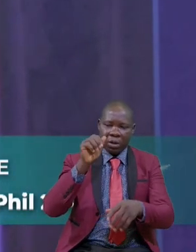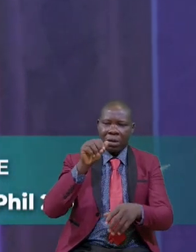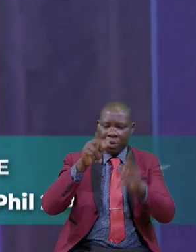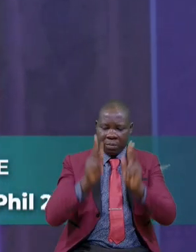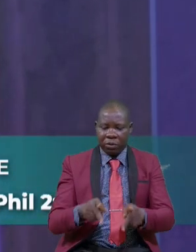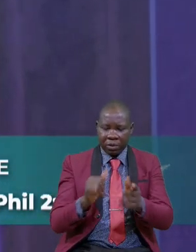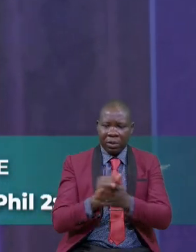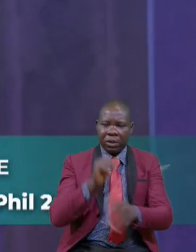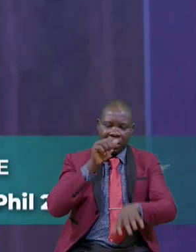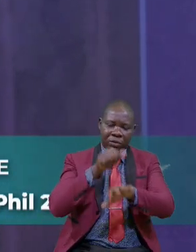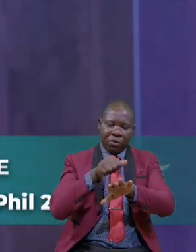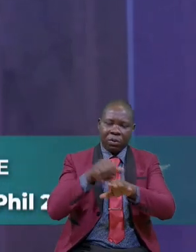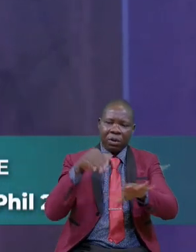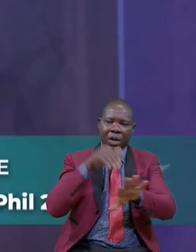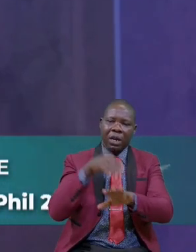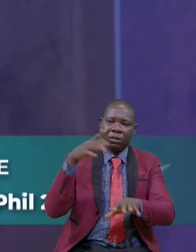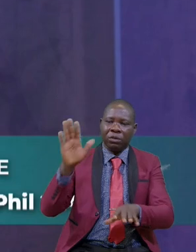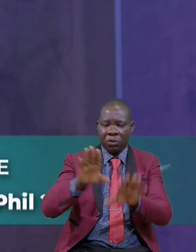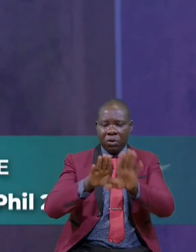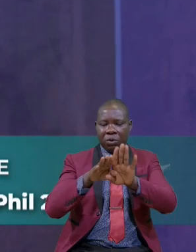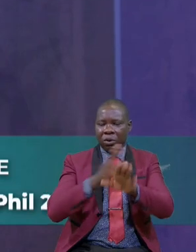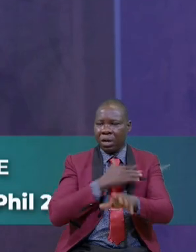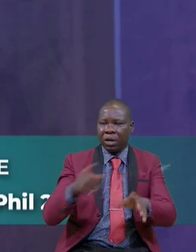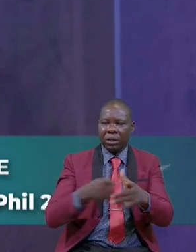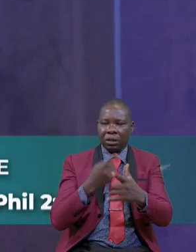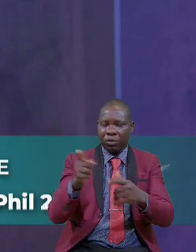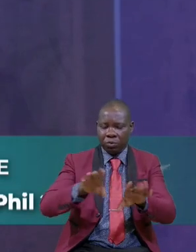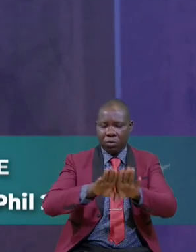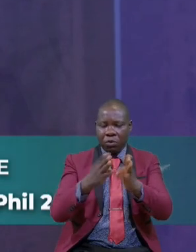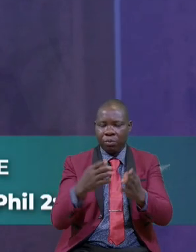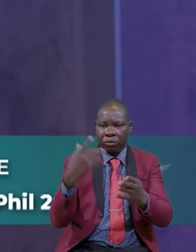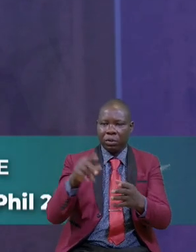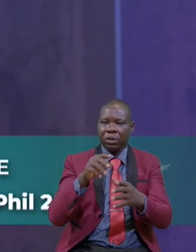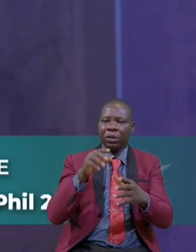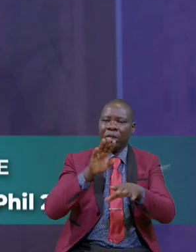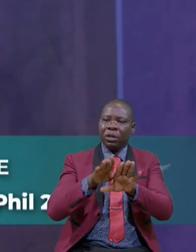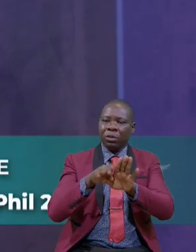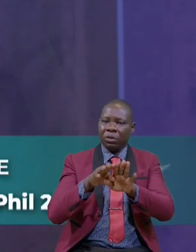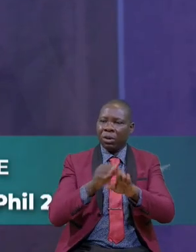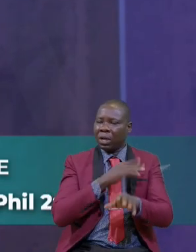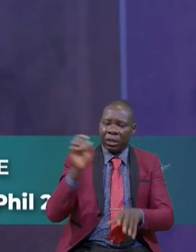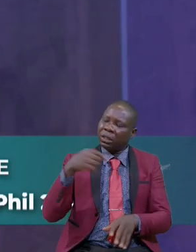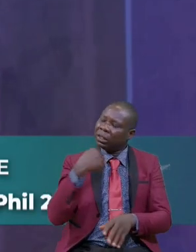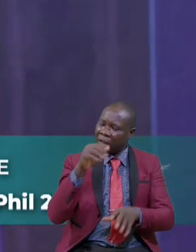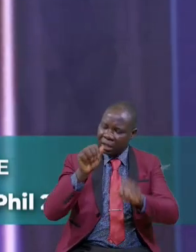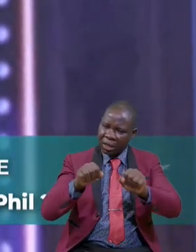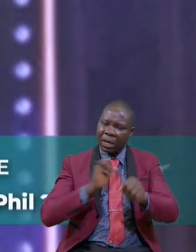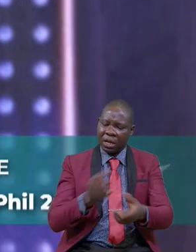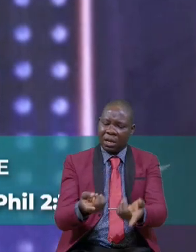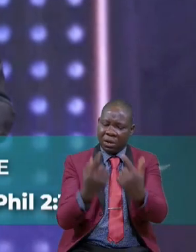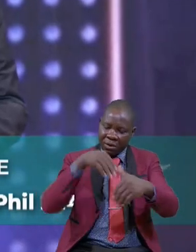porte, et tu ouvres la porte, et tu dis, il te demande, est-ce que je peux entrer? Oh, tu peux entrer.